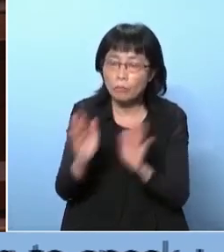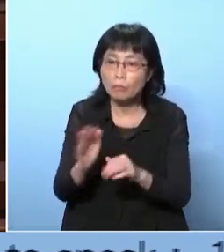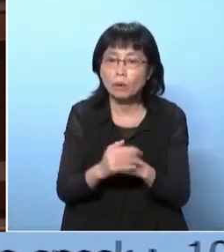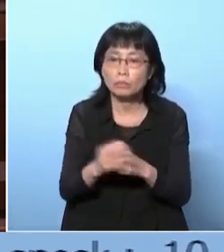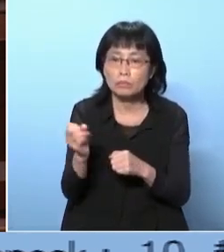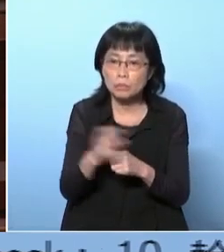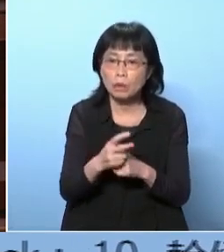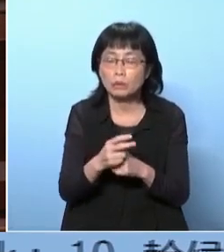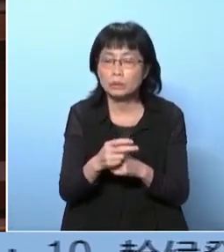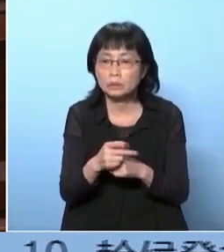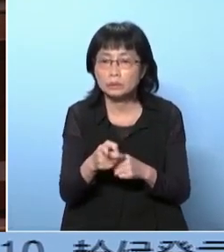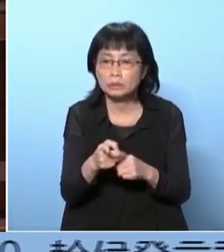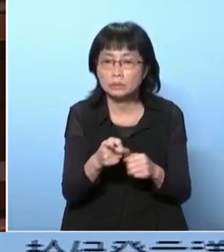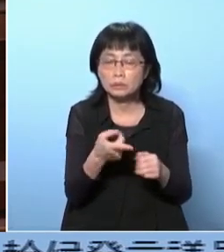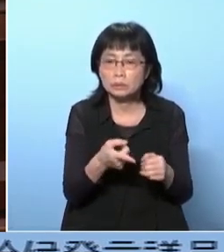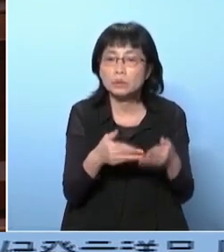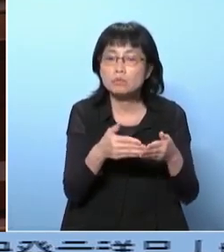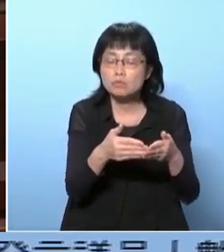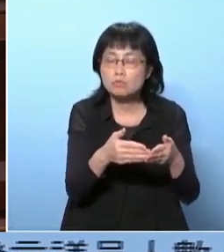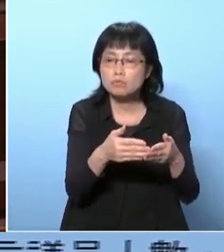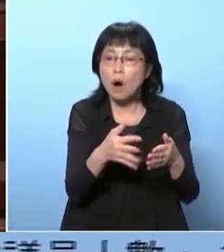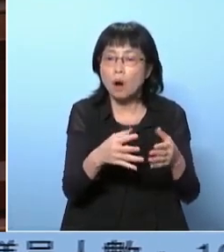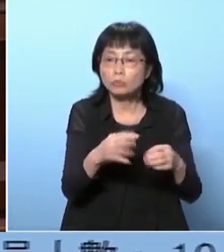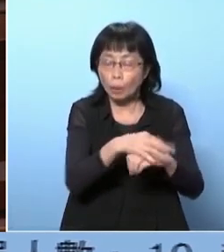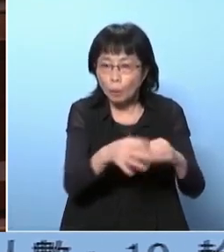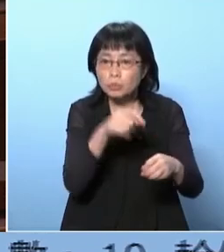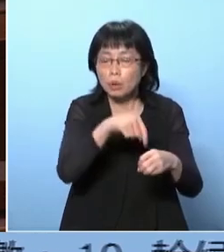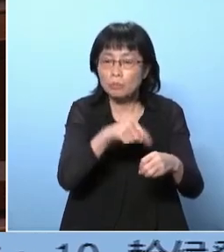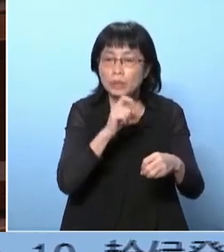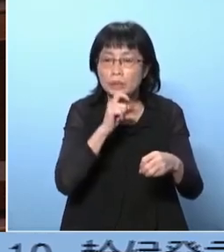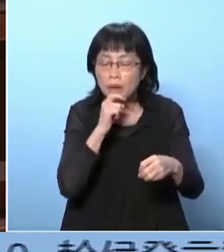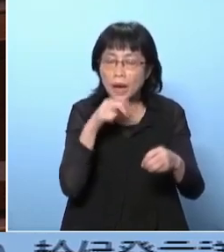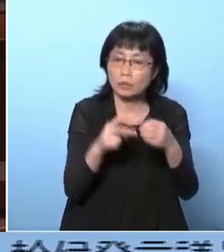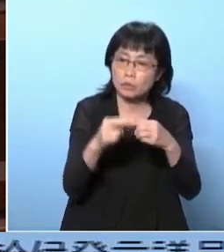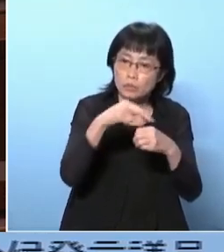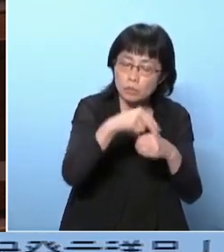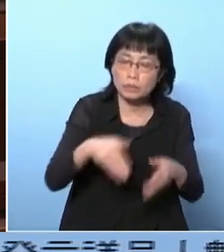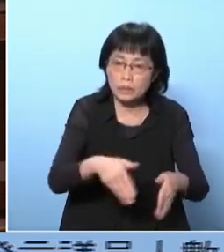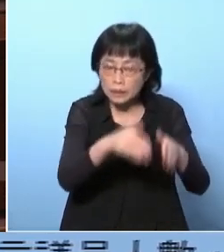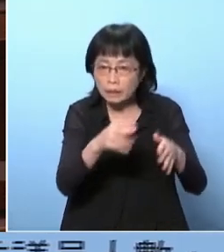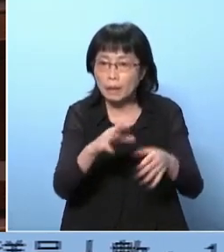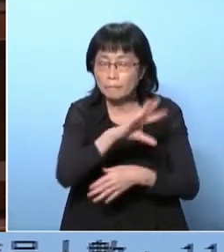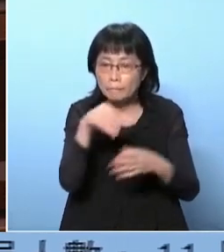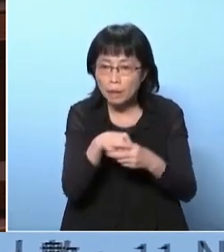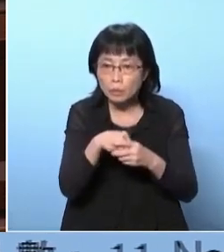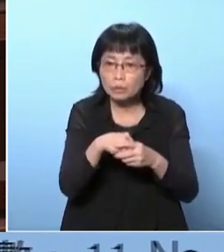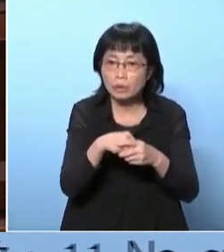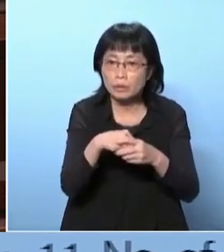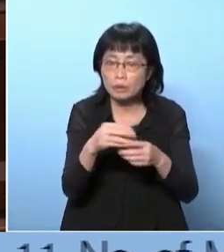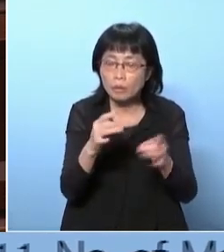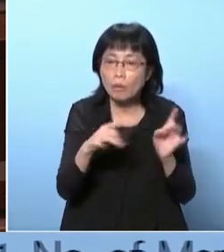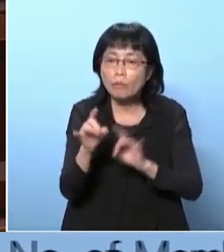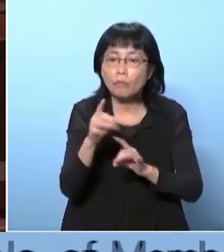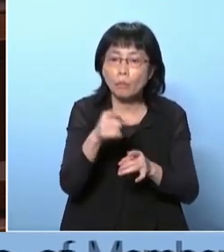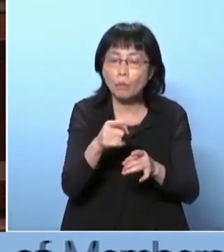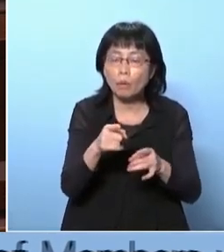島嶼上的遠足徑，包括了鳳凰徑第二段、橋咀郊遊徑、昂坪一帶